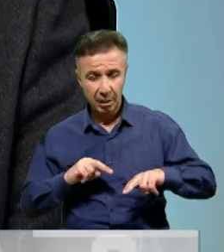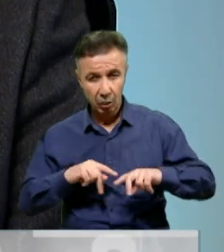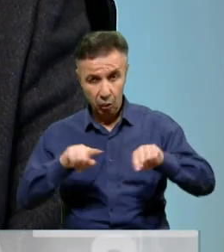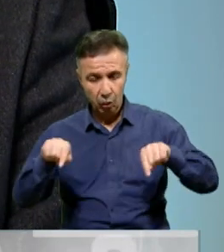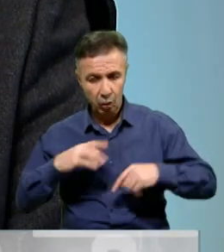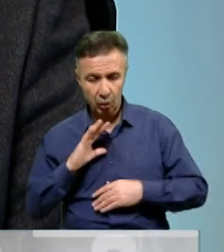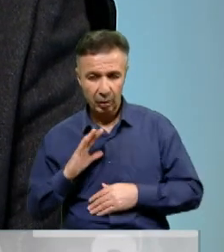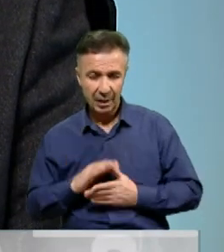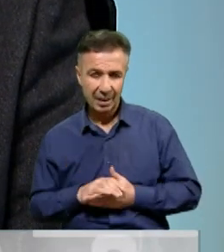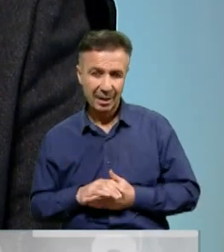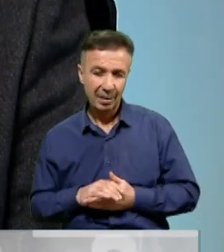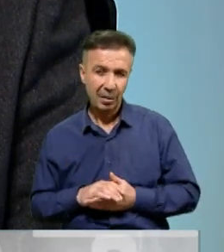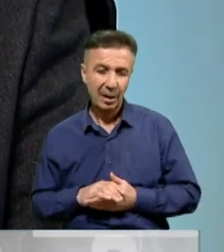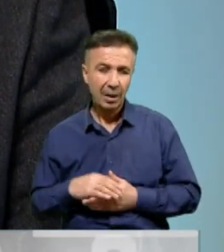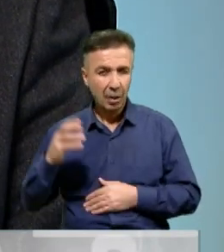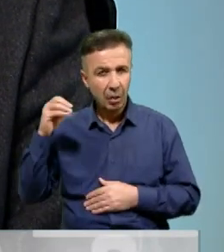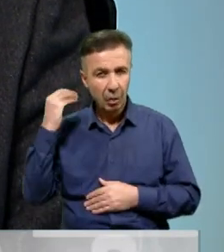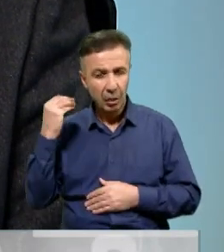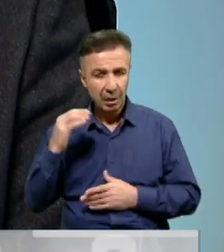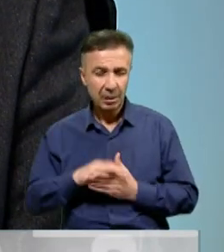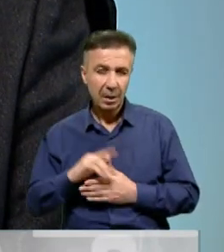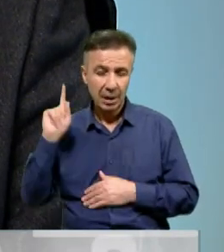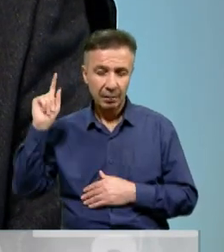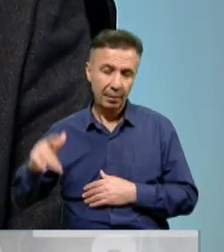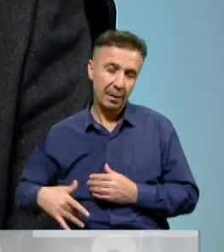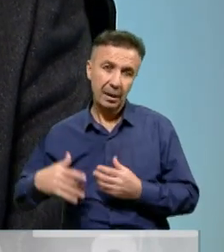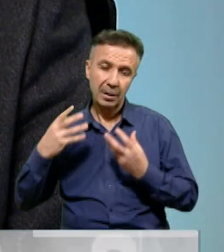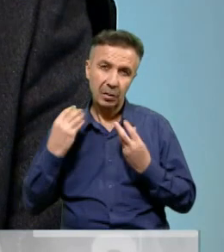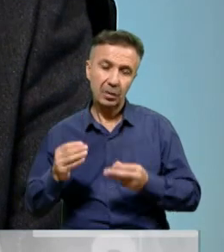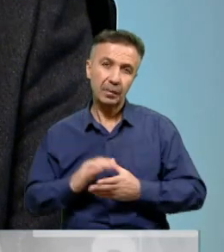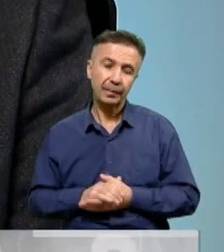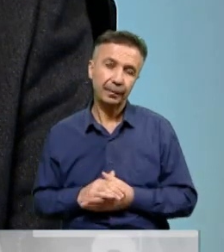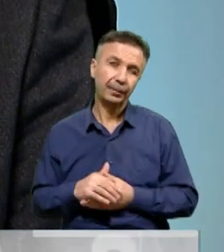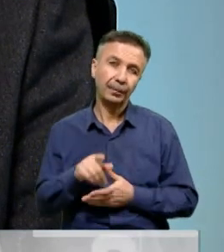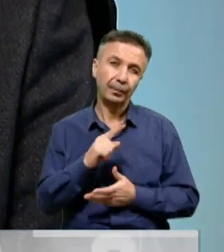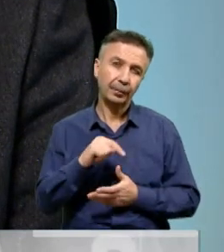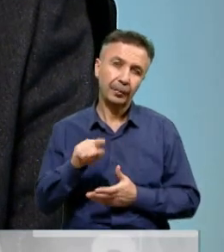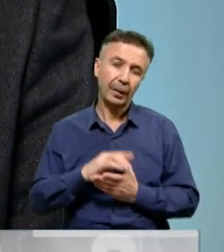Musafları İnceleme Kurulu'ndaki hocalarımızdan Rabbim razı olsun. Amin. Onlar